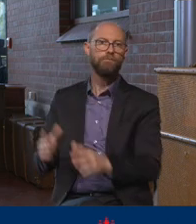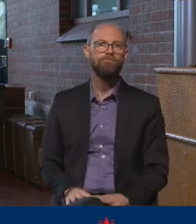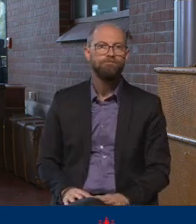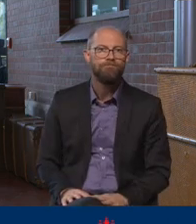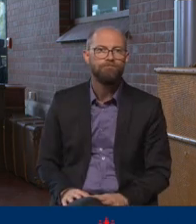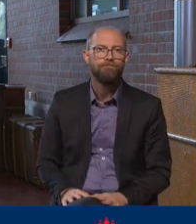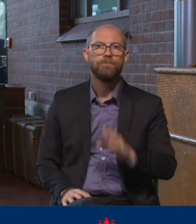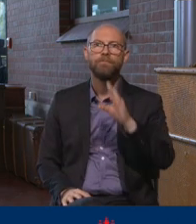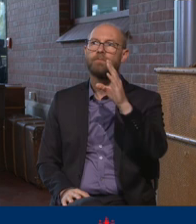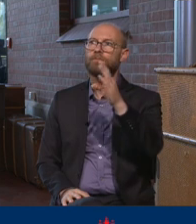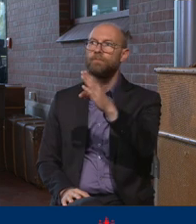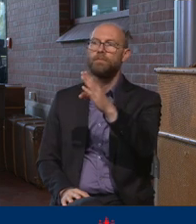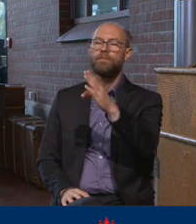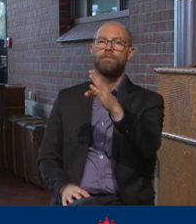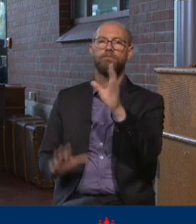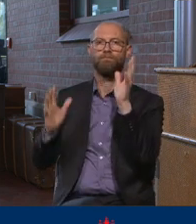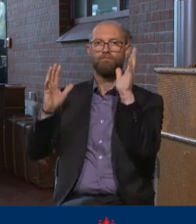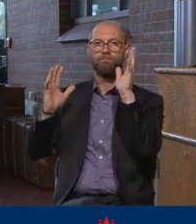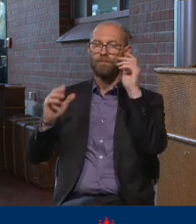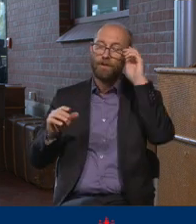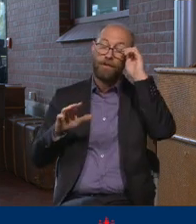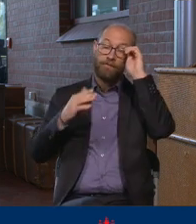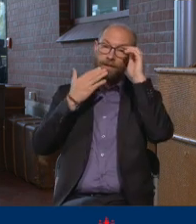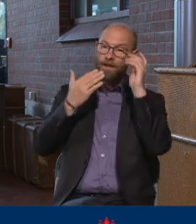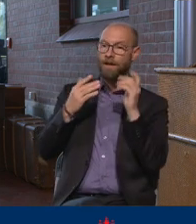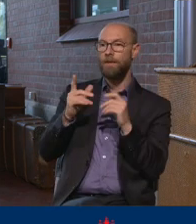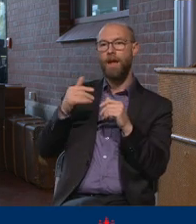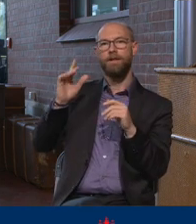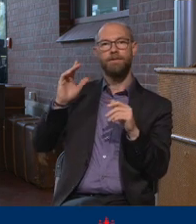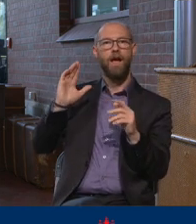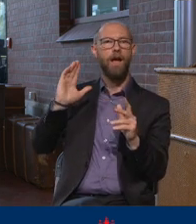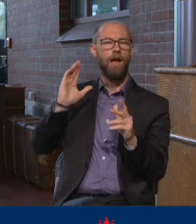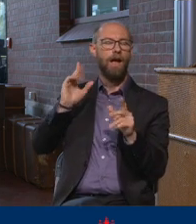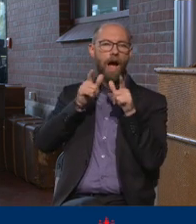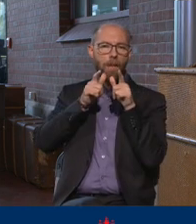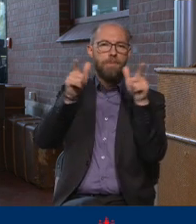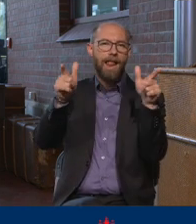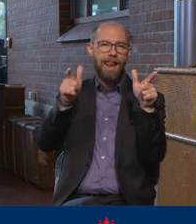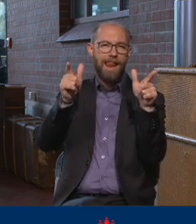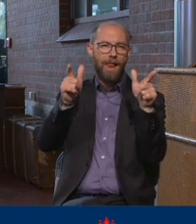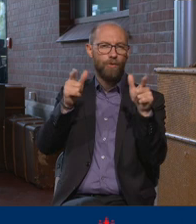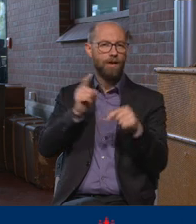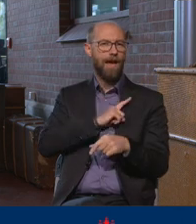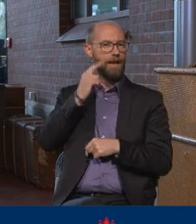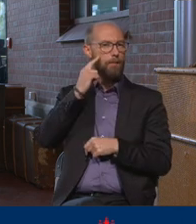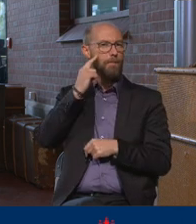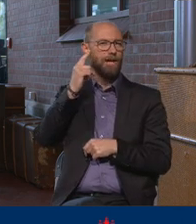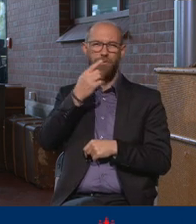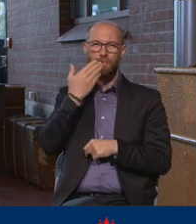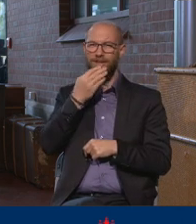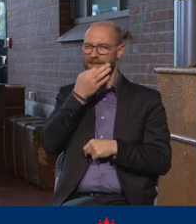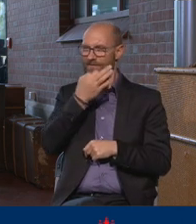das habe ich jetzt hier als appell und statement verstanden heißt eine frage insofern gibt es weitere fragen hier im